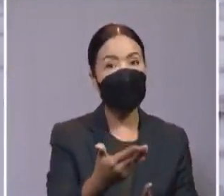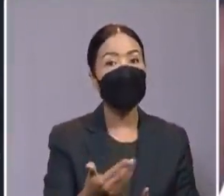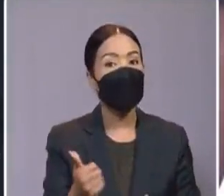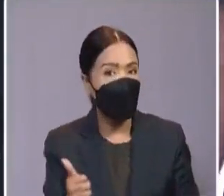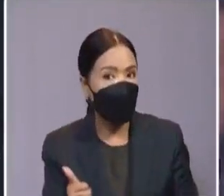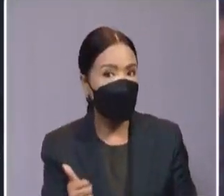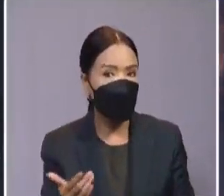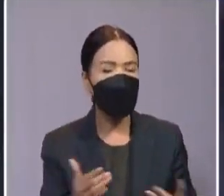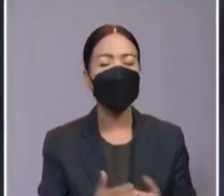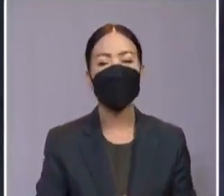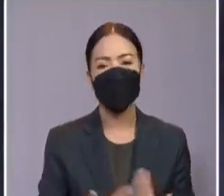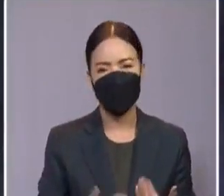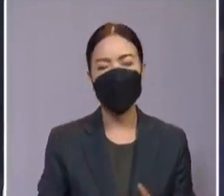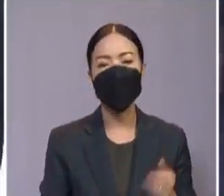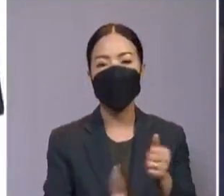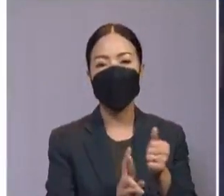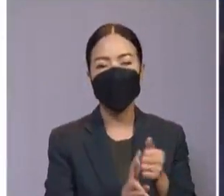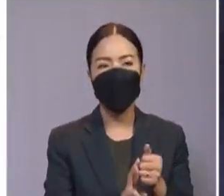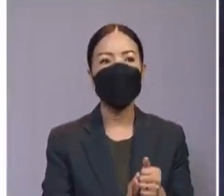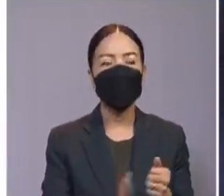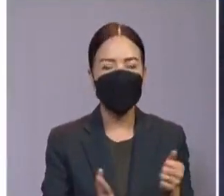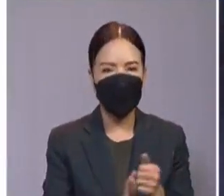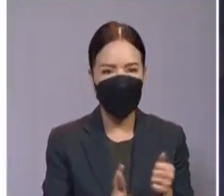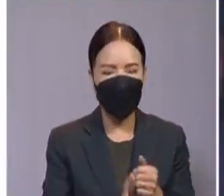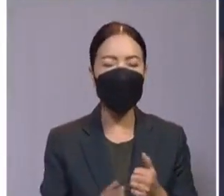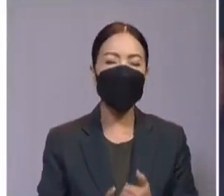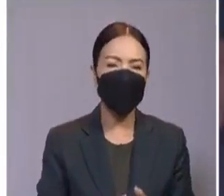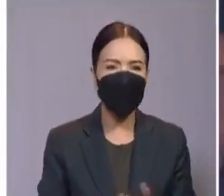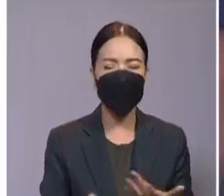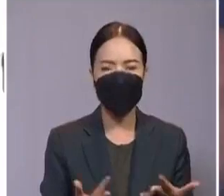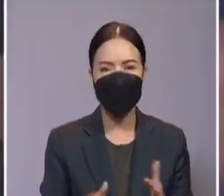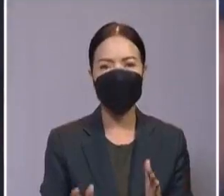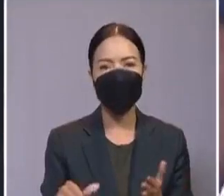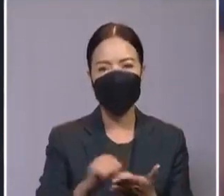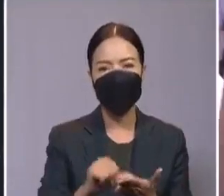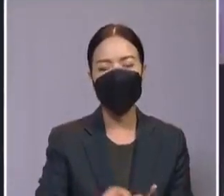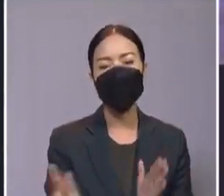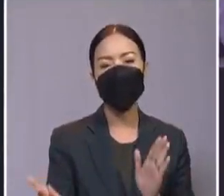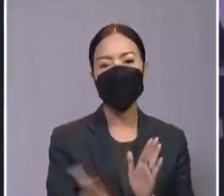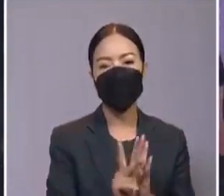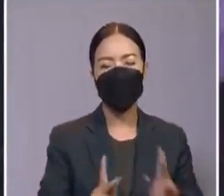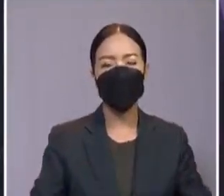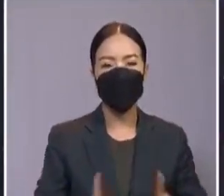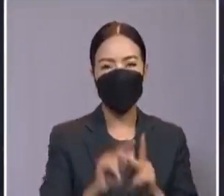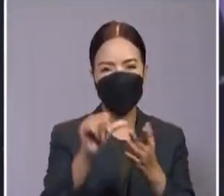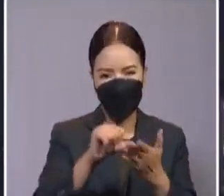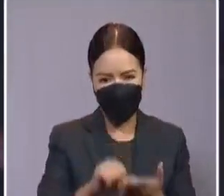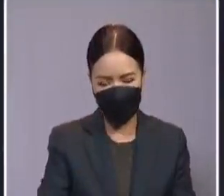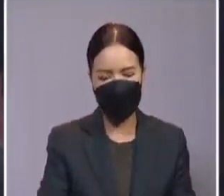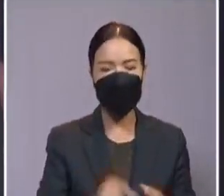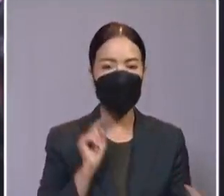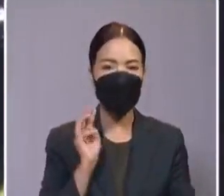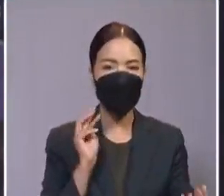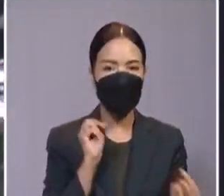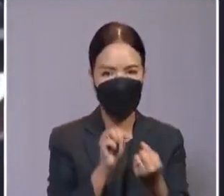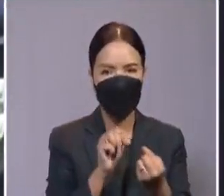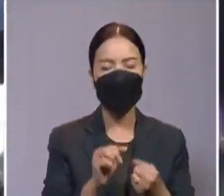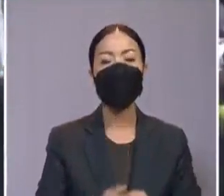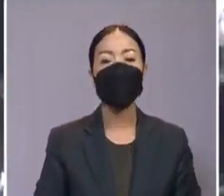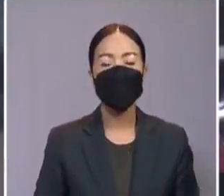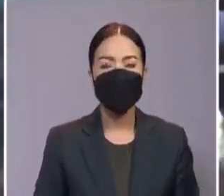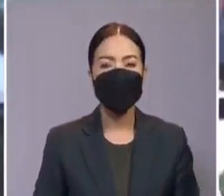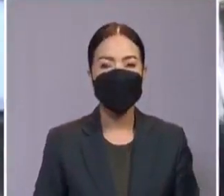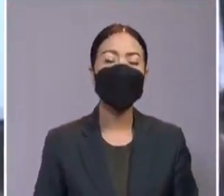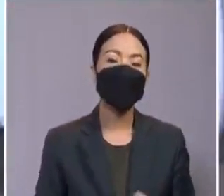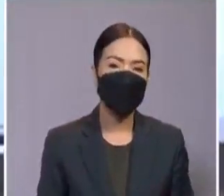เนี่ยนะคะก็บอกว่าจะรับฟังข้อเสนอทุกด้านเพื่อปรับปรุงให้กฎกระทรวงนี้มีความครอบคลุมและเหมาะสมมากที่สุดส่วนข่าวที่บอกว่า